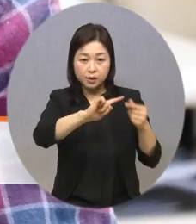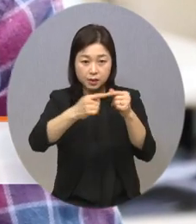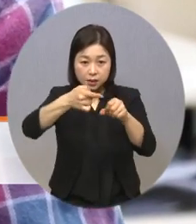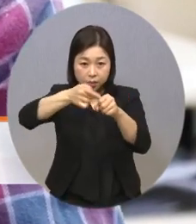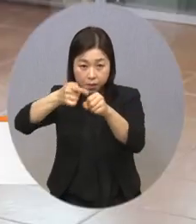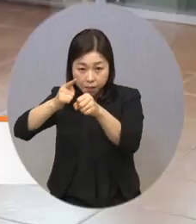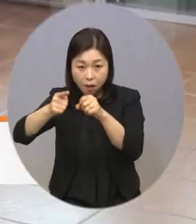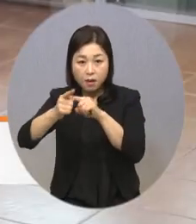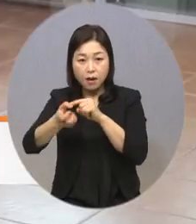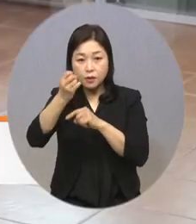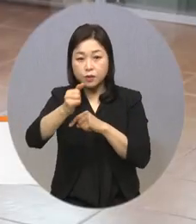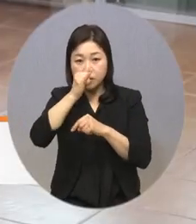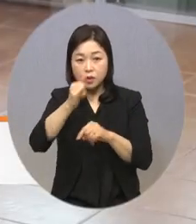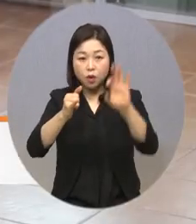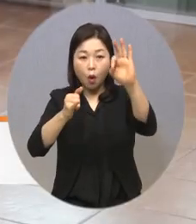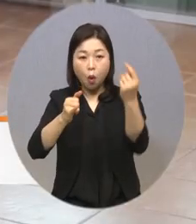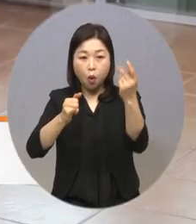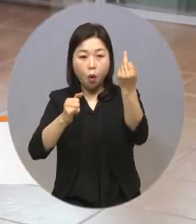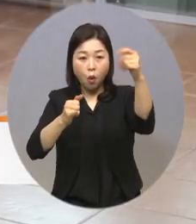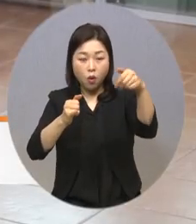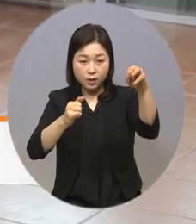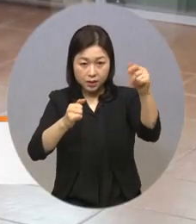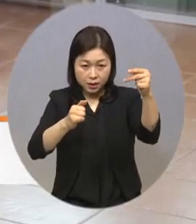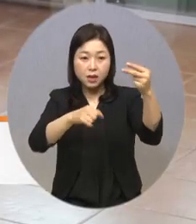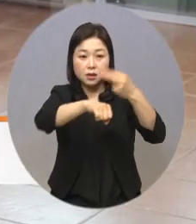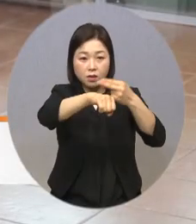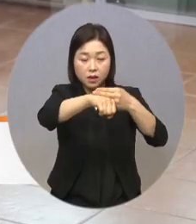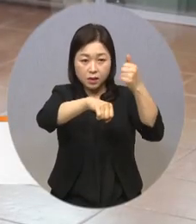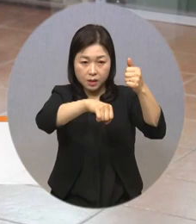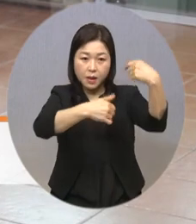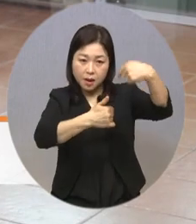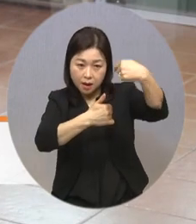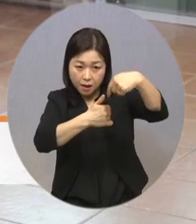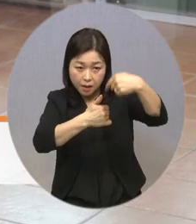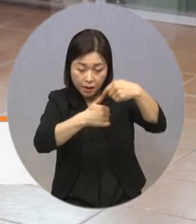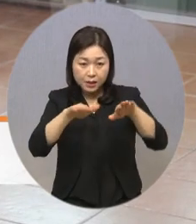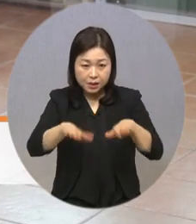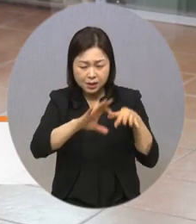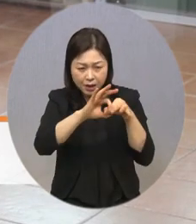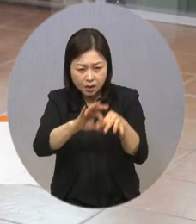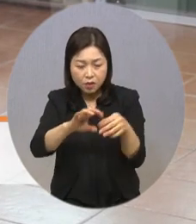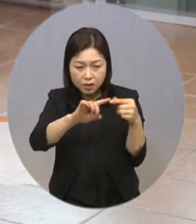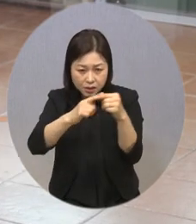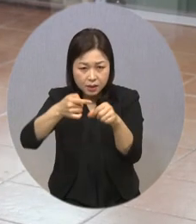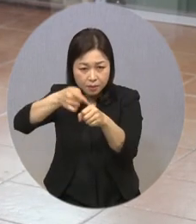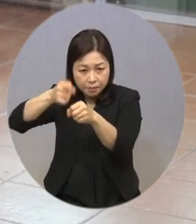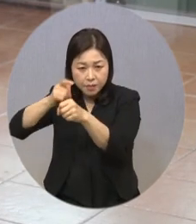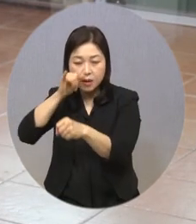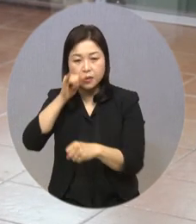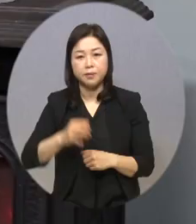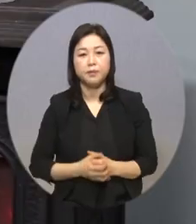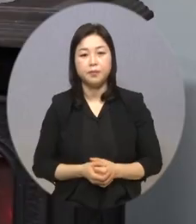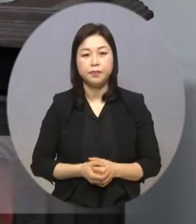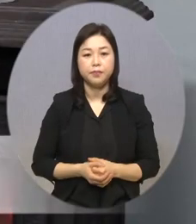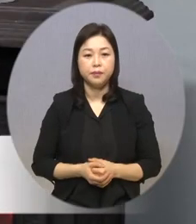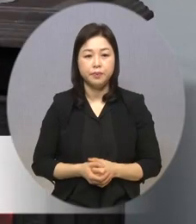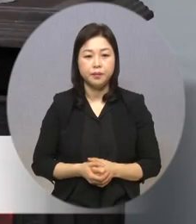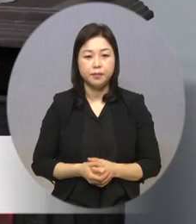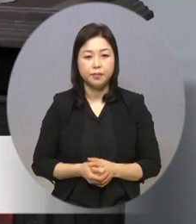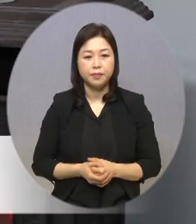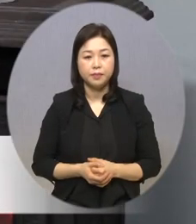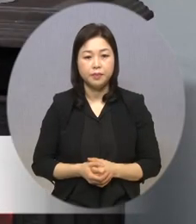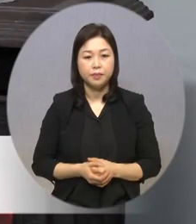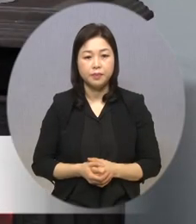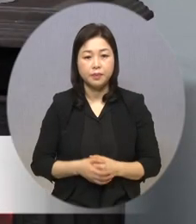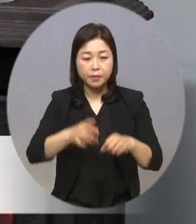보유자였던 고 오옥진 선생의 가르침으로 지금까지 각자 인생을 걸어왔습니다. 어떻게 보면